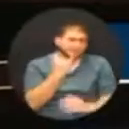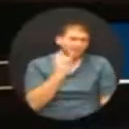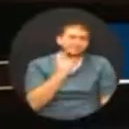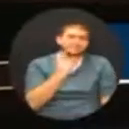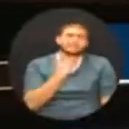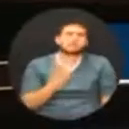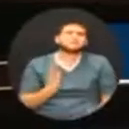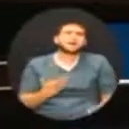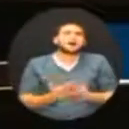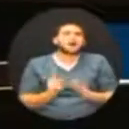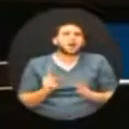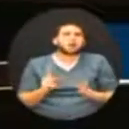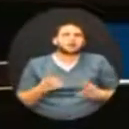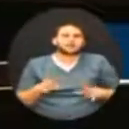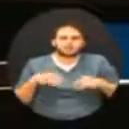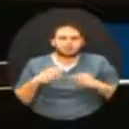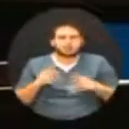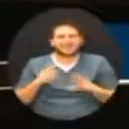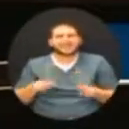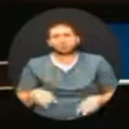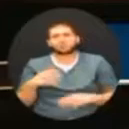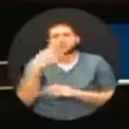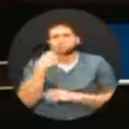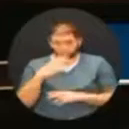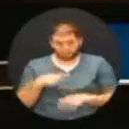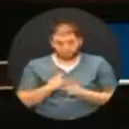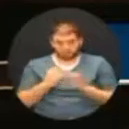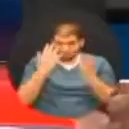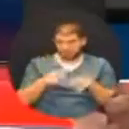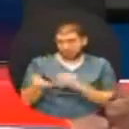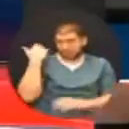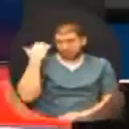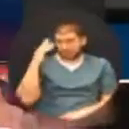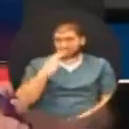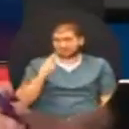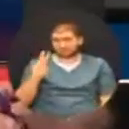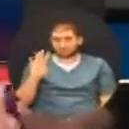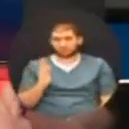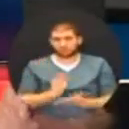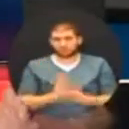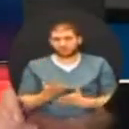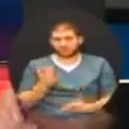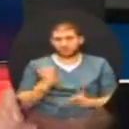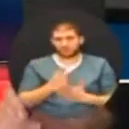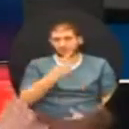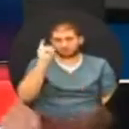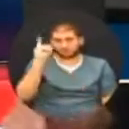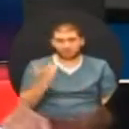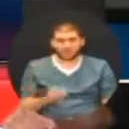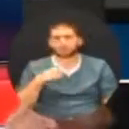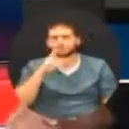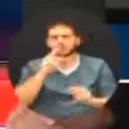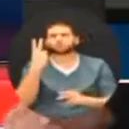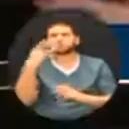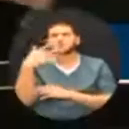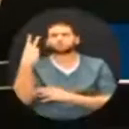זאת אומרת, מה? הם לא השלימו מעצם הקיום של מדינת ישראל. אז את רוצה עכשיו להתחשבן על זה שהם לא משלימים מהצהרת בלפור? די, לא, אני רוצה, אם אנחנו מדברים על שתי